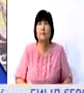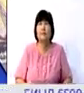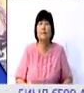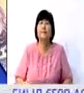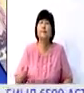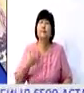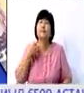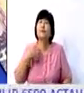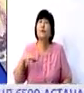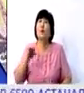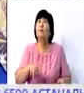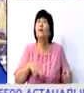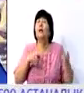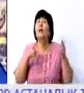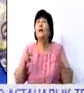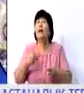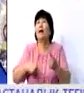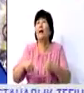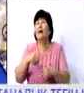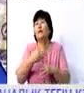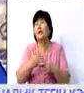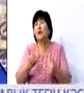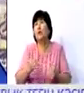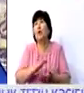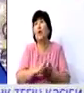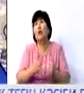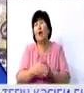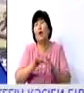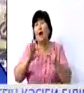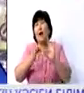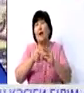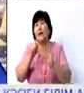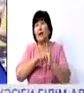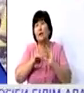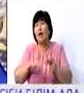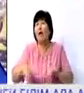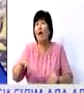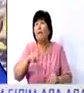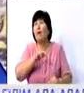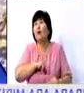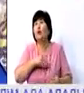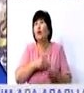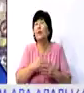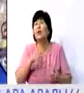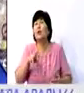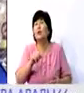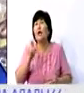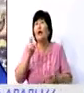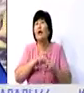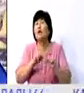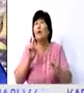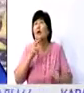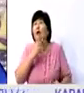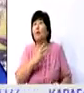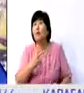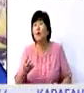Біз Қызылорда облысына келіп, кәсіпкерлік саласының бүгінгі ахуалына анализ жүргізудеміз. Аймақта жұмыс жасап тұрған индустриялық кәсіпорындарды аралап